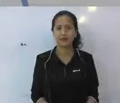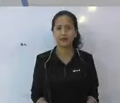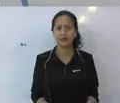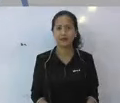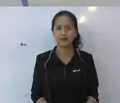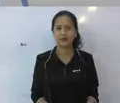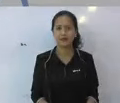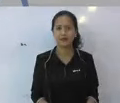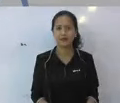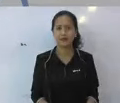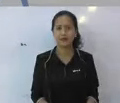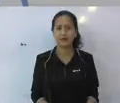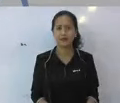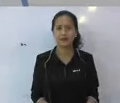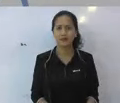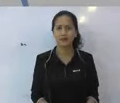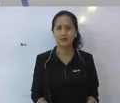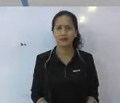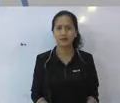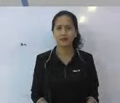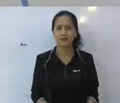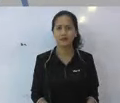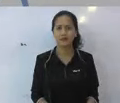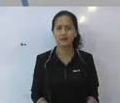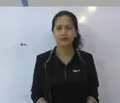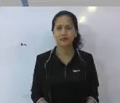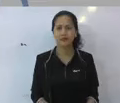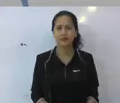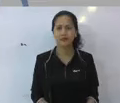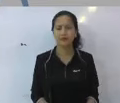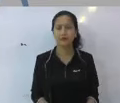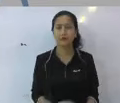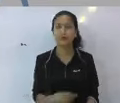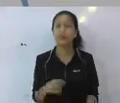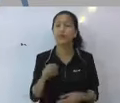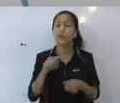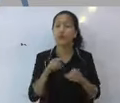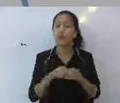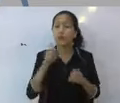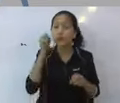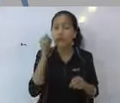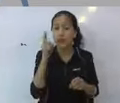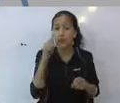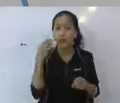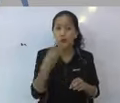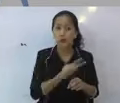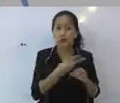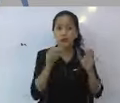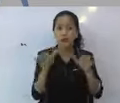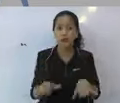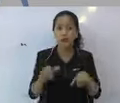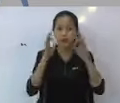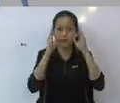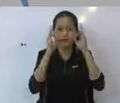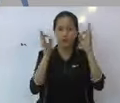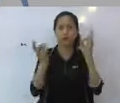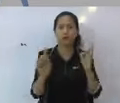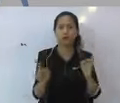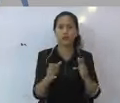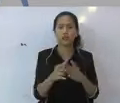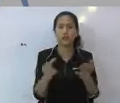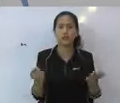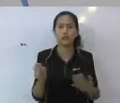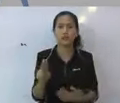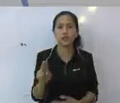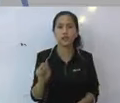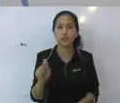foods. Siyempre, focus pa rin natin yung hindi processed. Focus pa rin natin yung talagang mas sustainable. Okay? Kasi nga, di